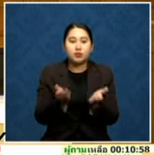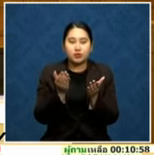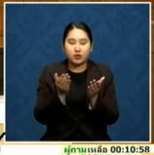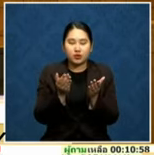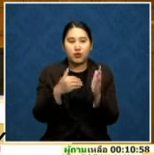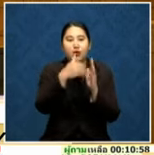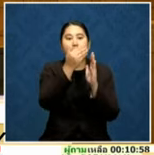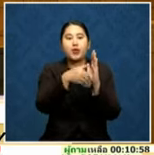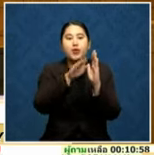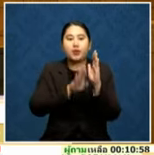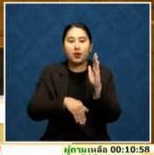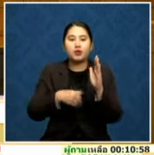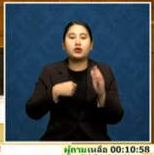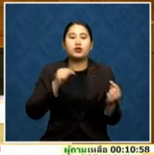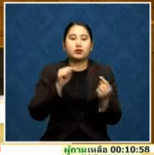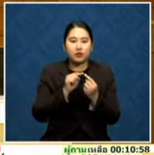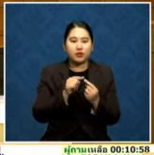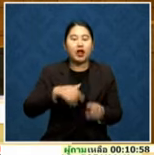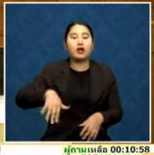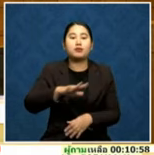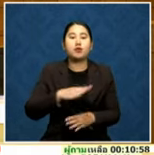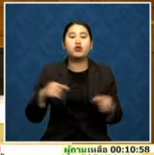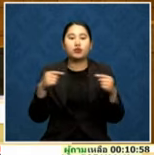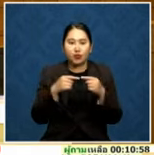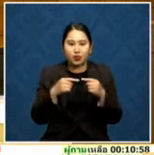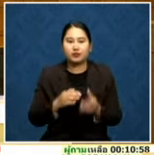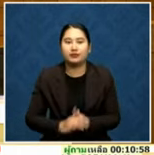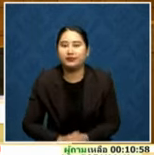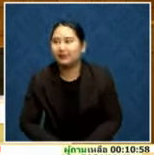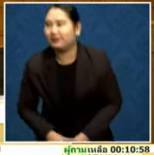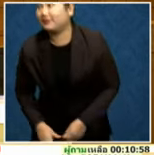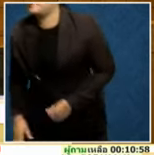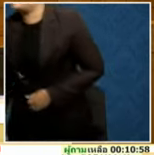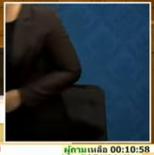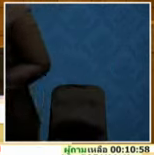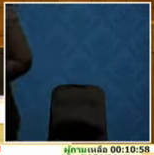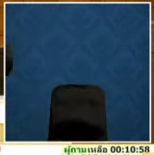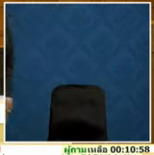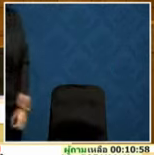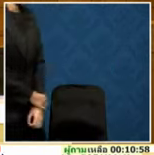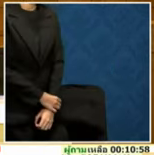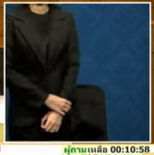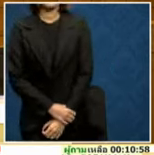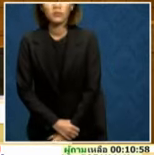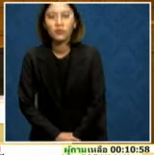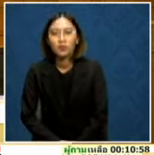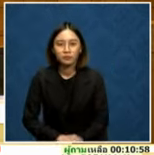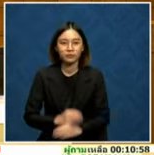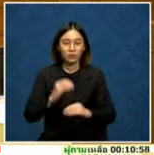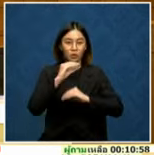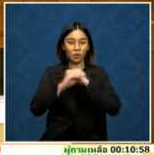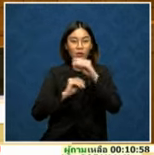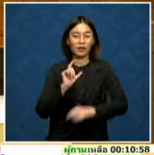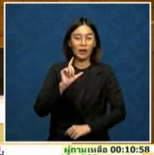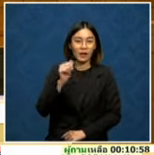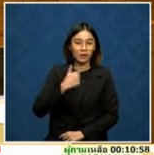้ไปตามคำต้องการของทกๆ่านอัี้กถือเป็นโรงการหของเราแล้วก็มใจอทีนะครั